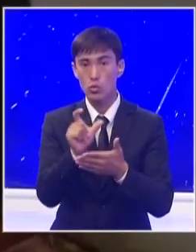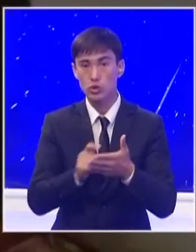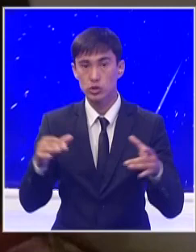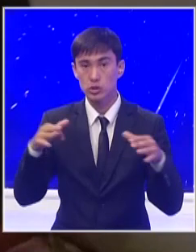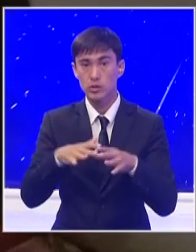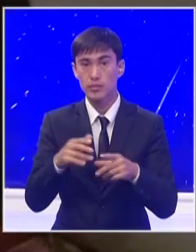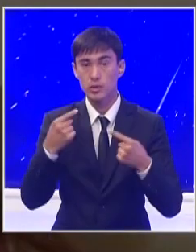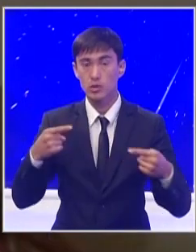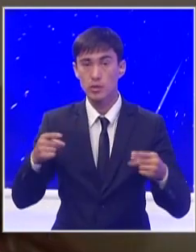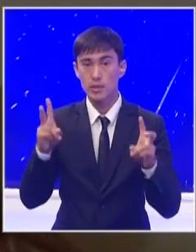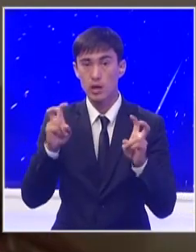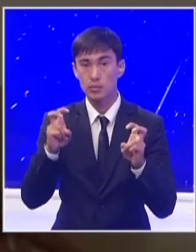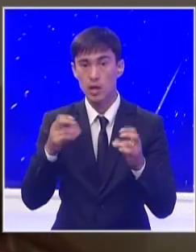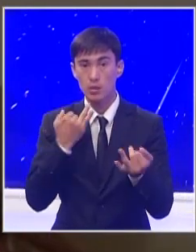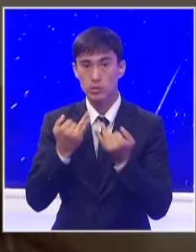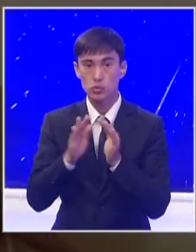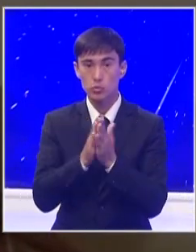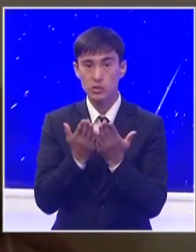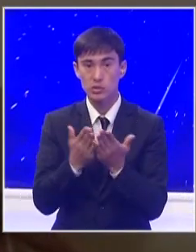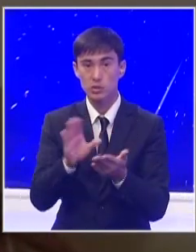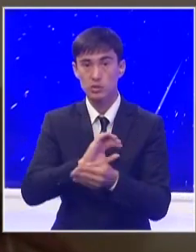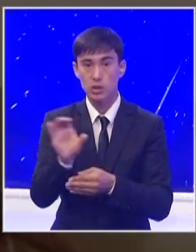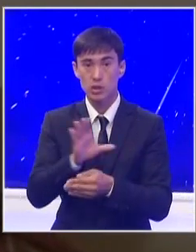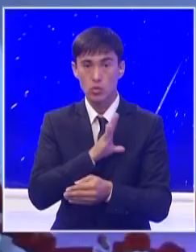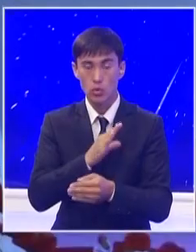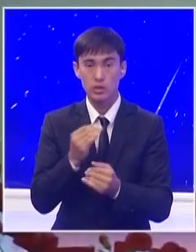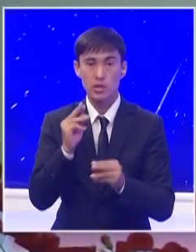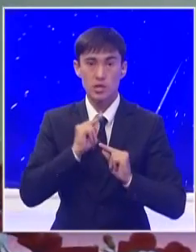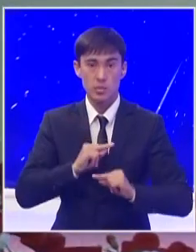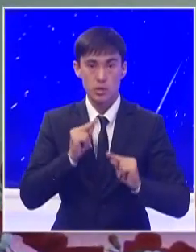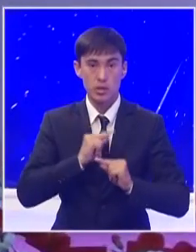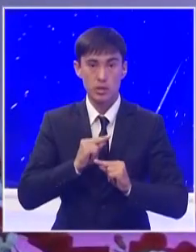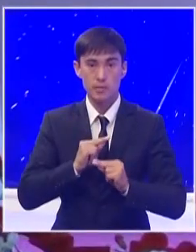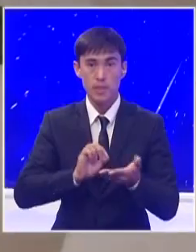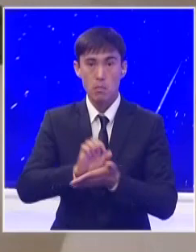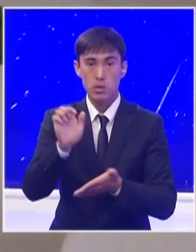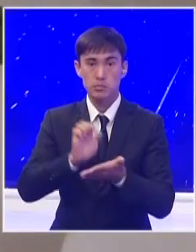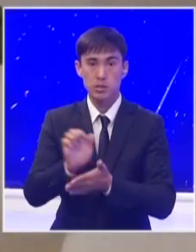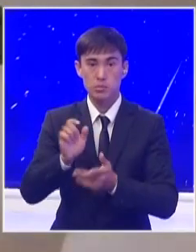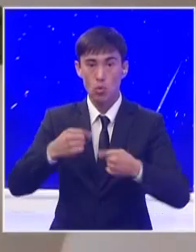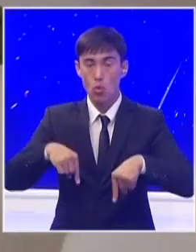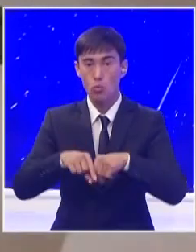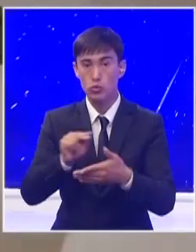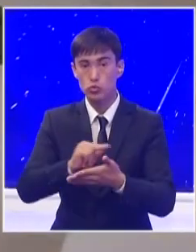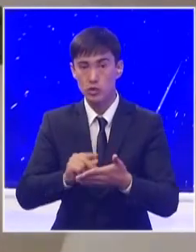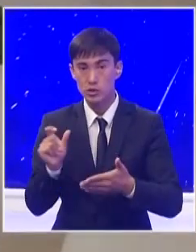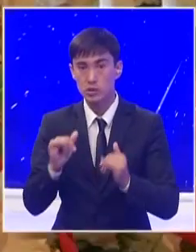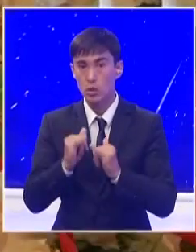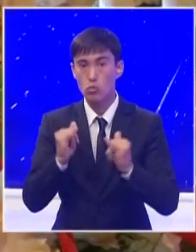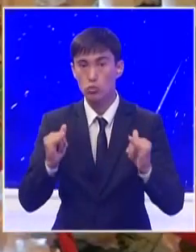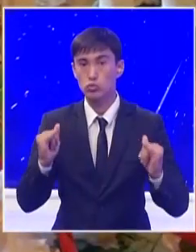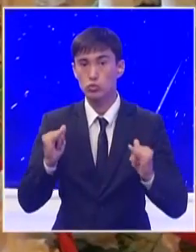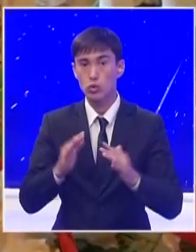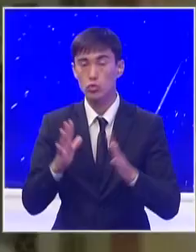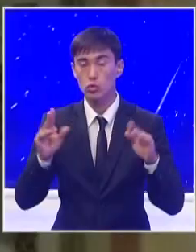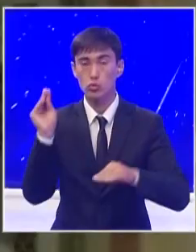тақырыптағы әңгімелері топтастырылған кітаптары жарық көрген. Оның осы еңбектері баспа ісі мен қоғамдық журналистиканың дамуына